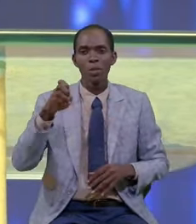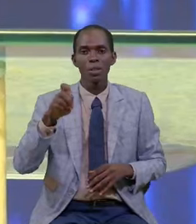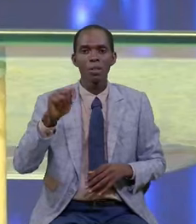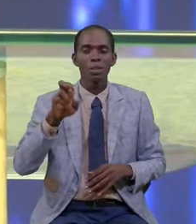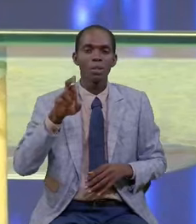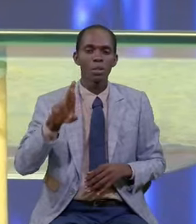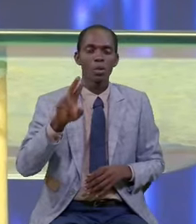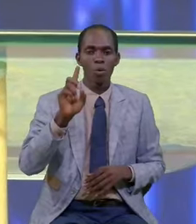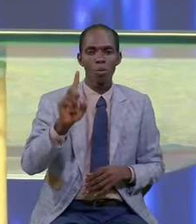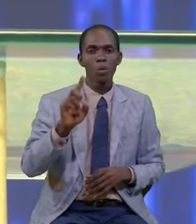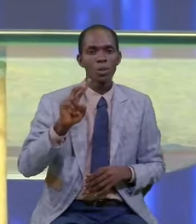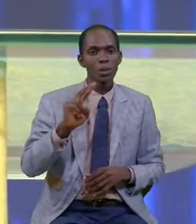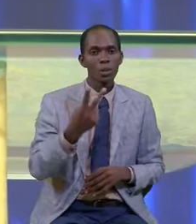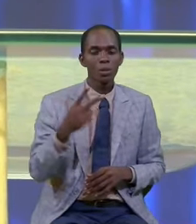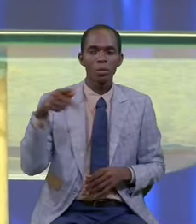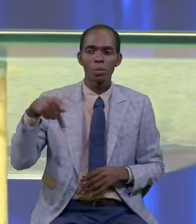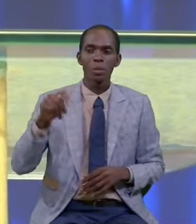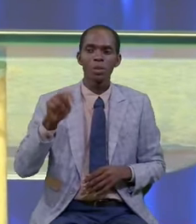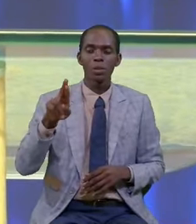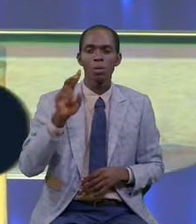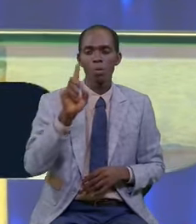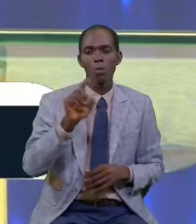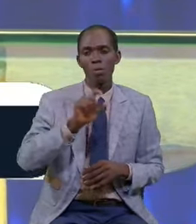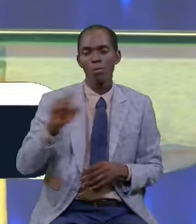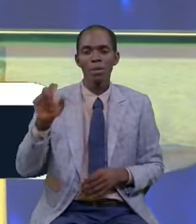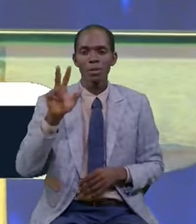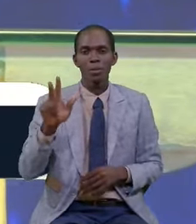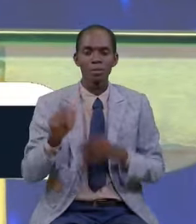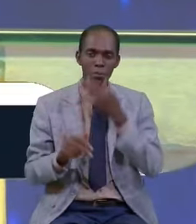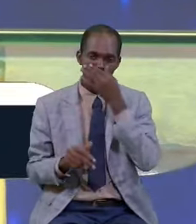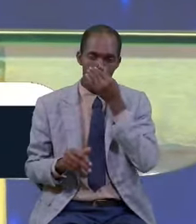2 Pierre 1. Nous allons voir le verset 3, 2 Pierre 1, 3.